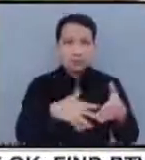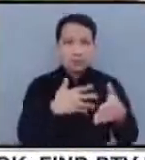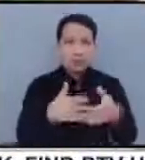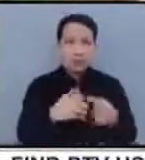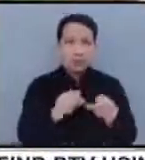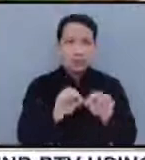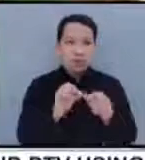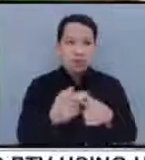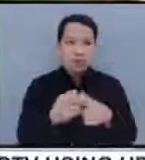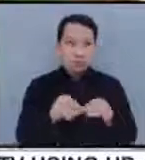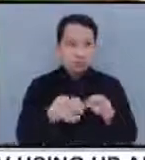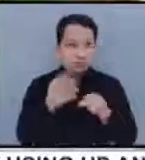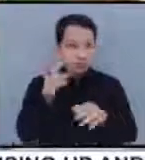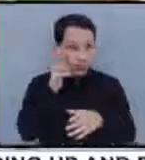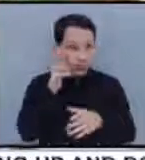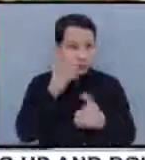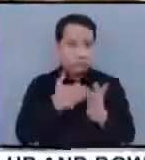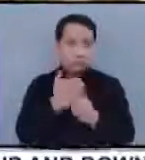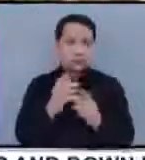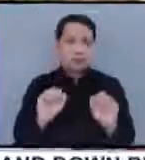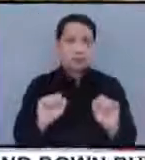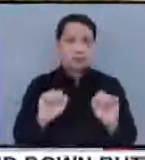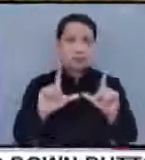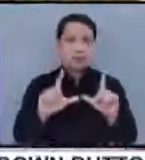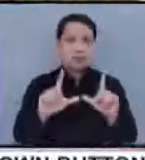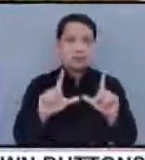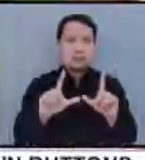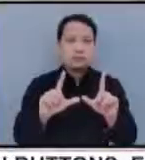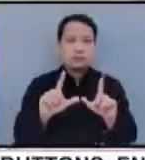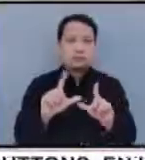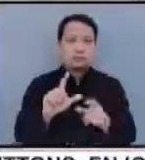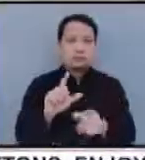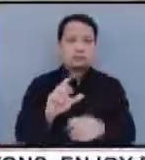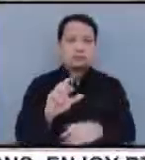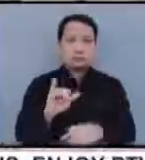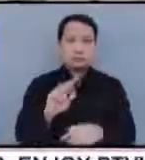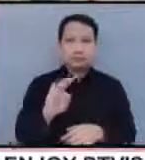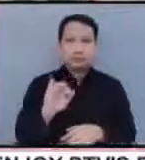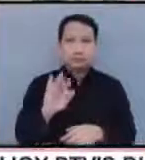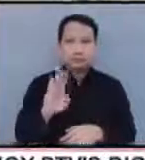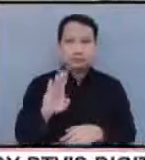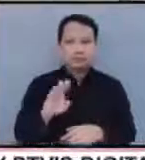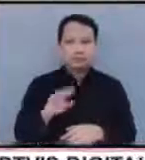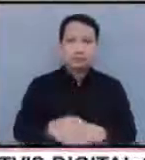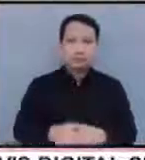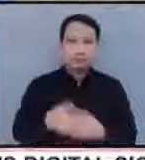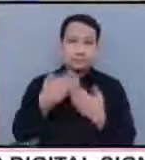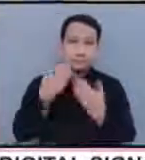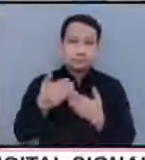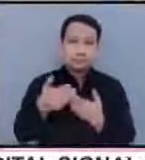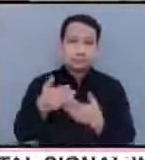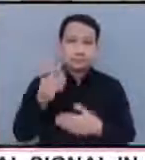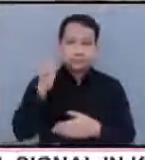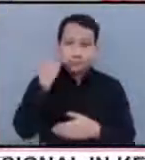novena at benediction via live streaming. Dayan? Salamat sa iyo, Joshua Garcia.